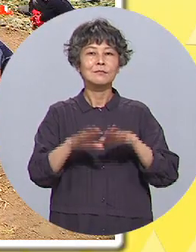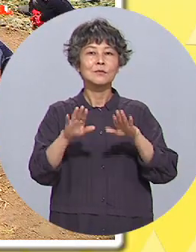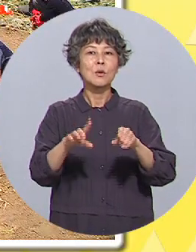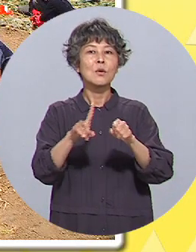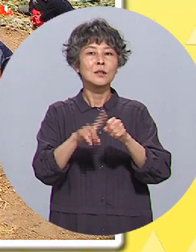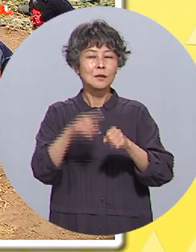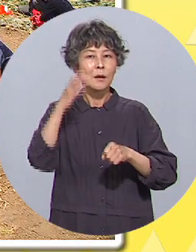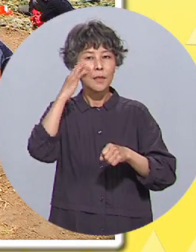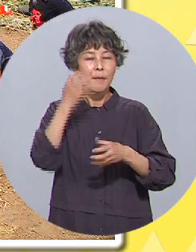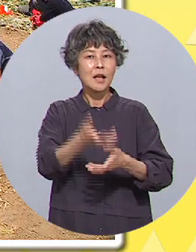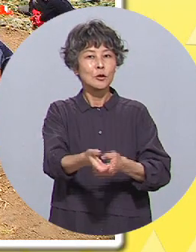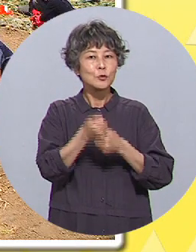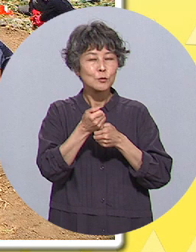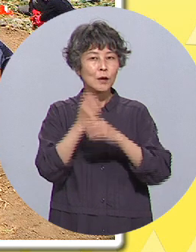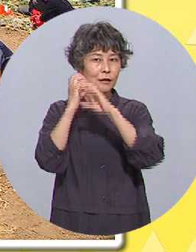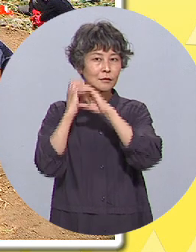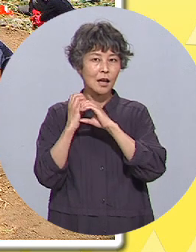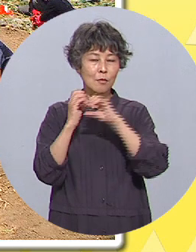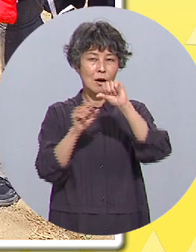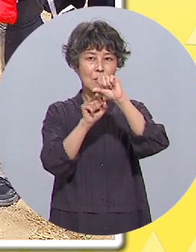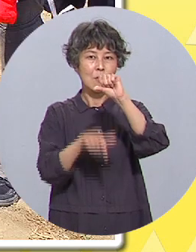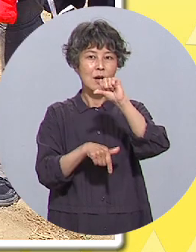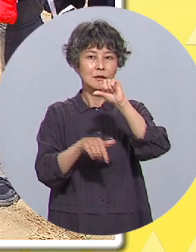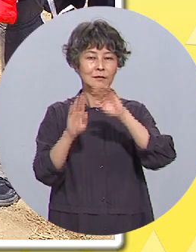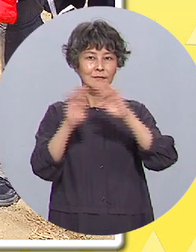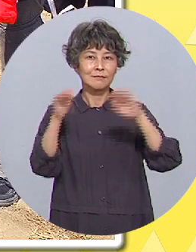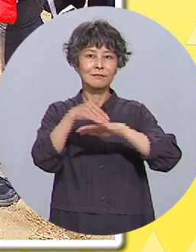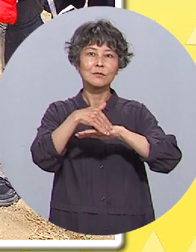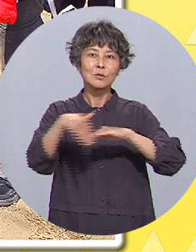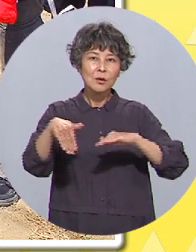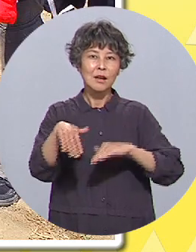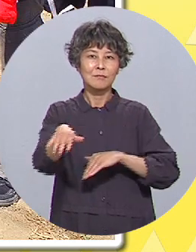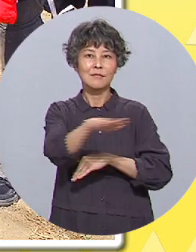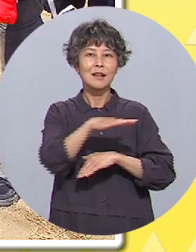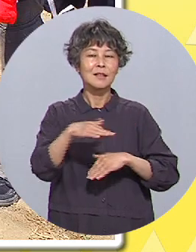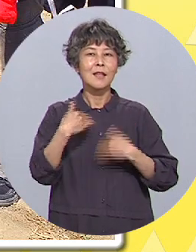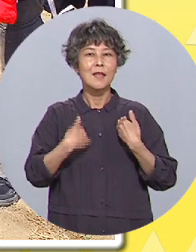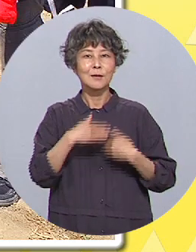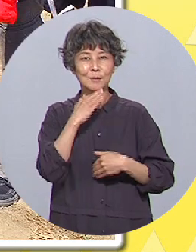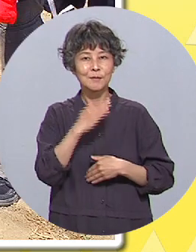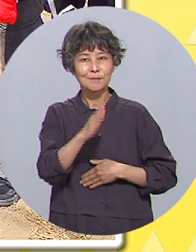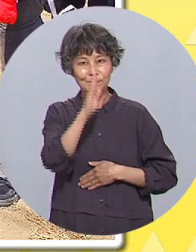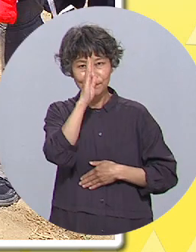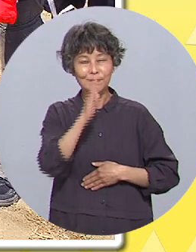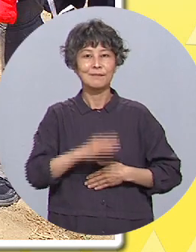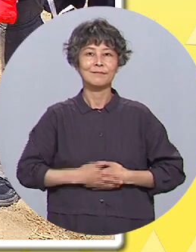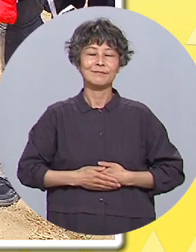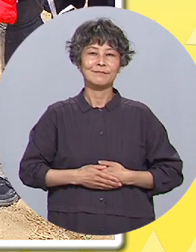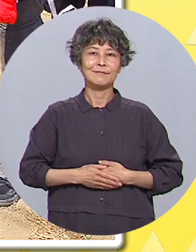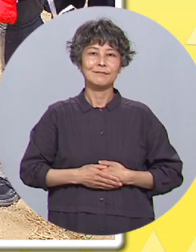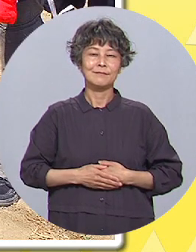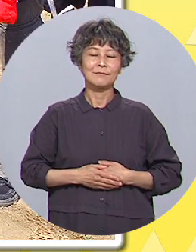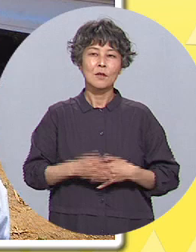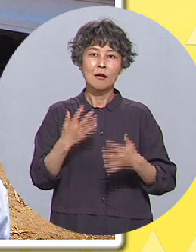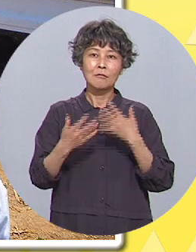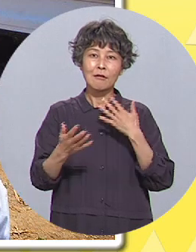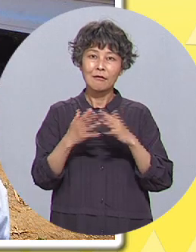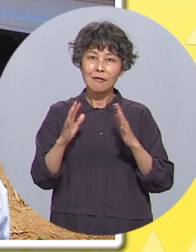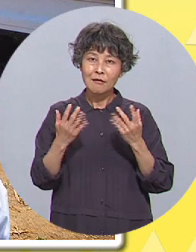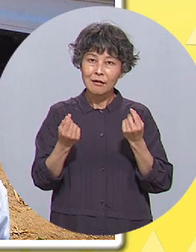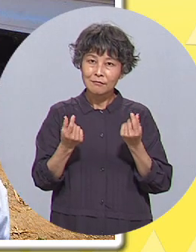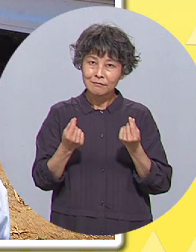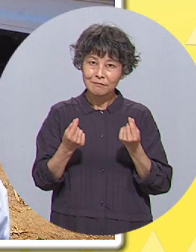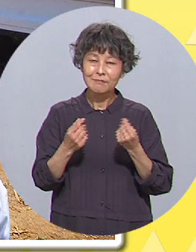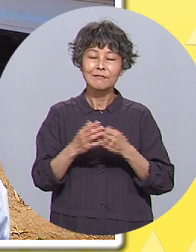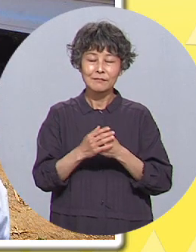ねぎ収穫祭は5月に開催される予定です。皆さん楽しみにしてくださいね。 なかなかない機会ですよ